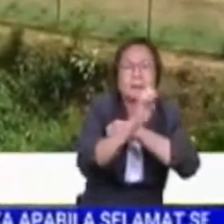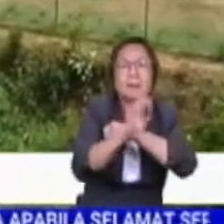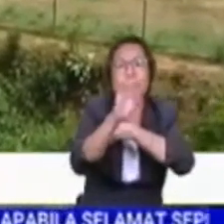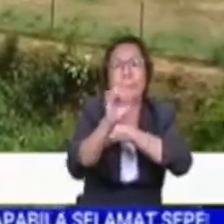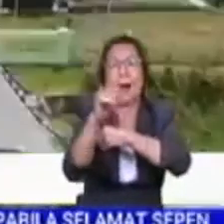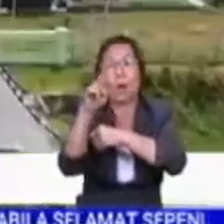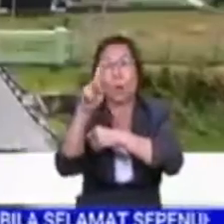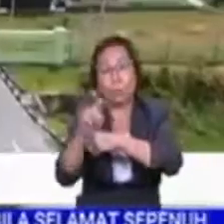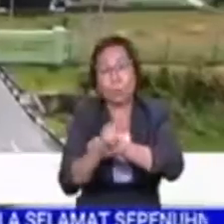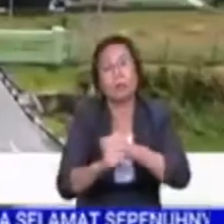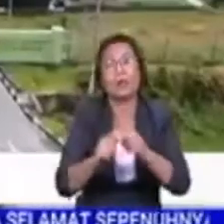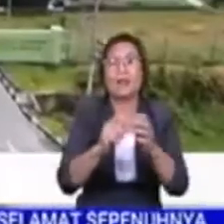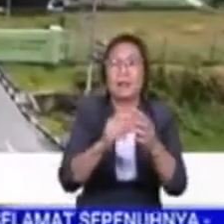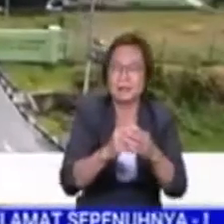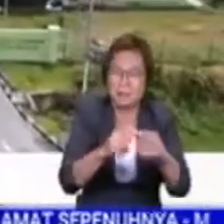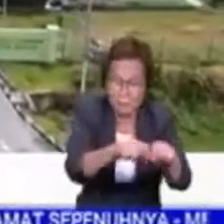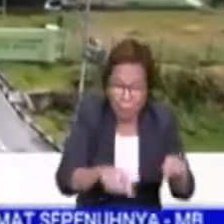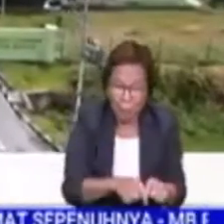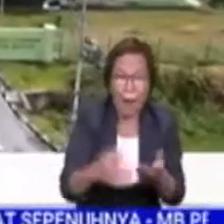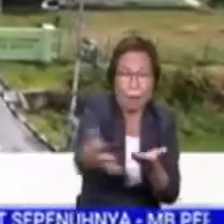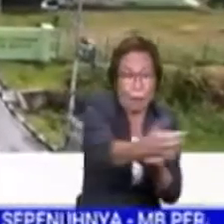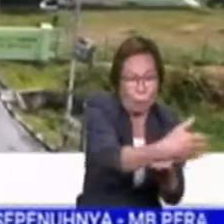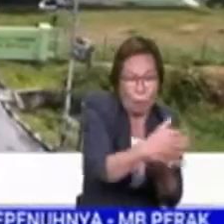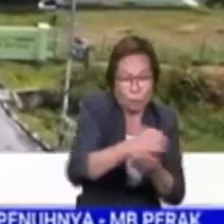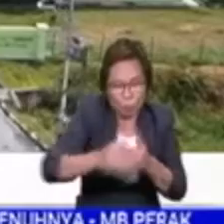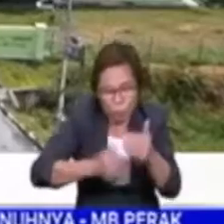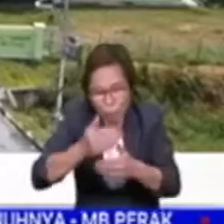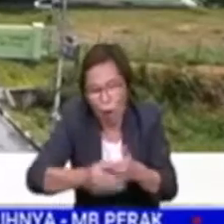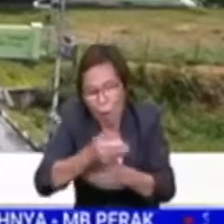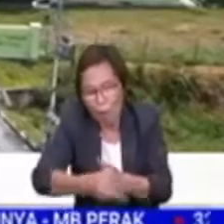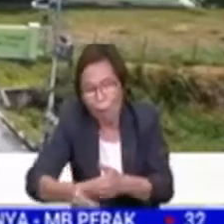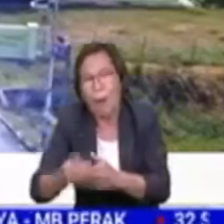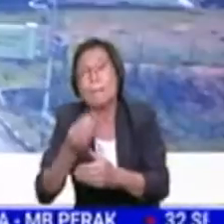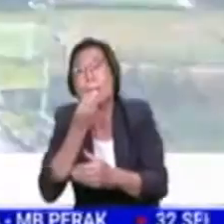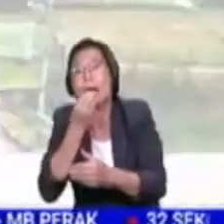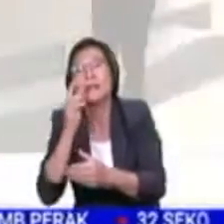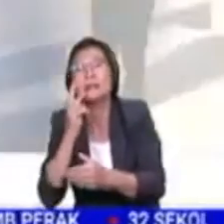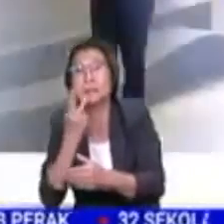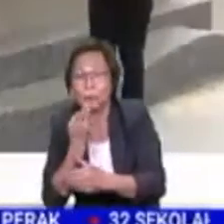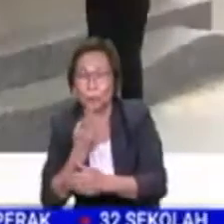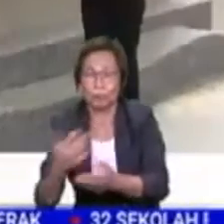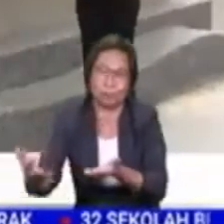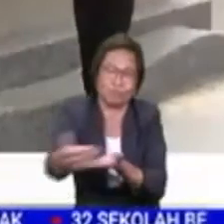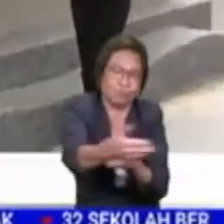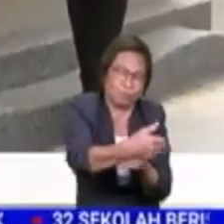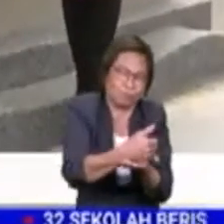terminal makanan selain pembinaan pusat pengumpulan dan pemprosesan produk pertanian.